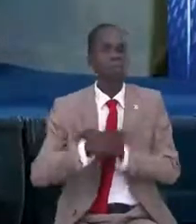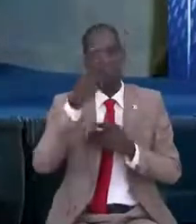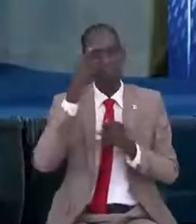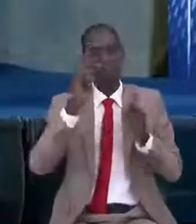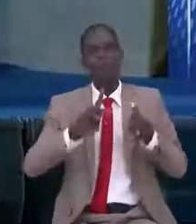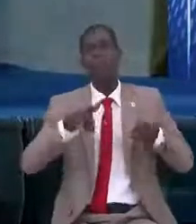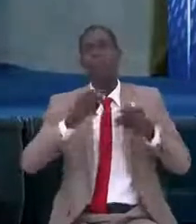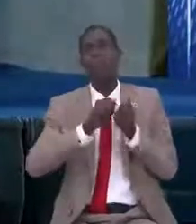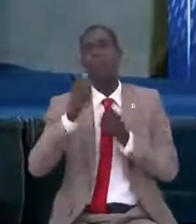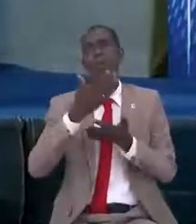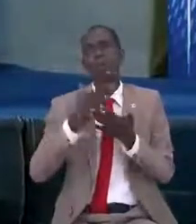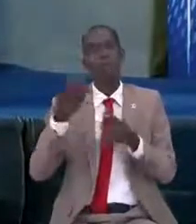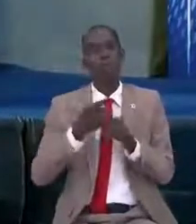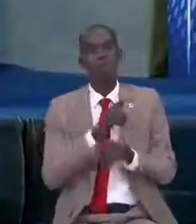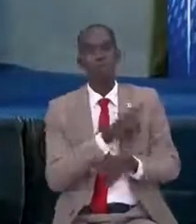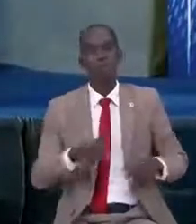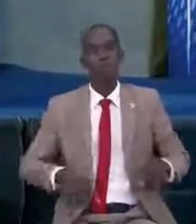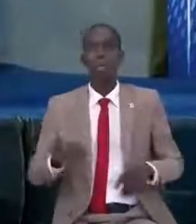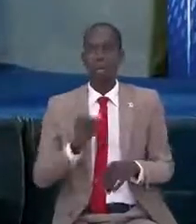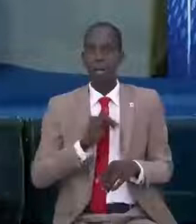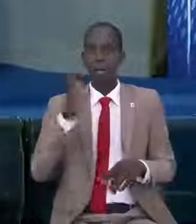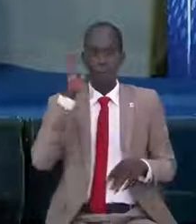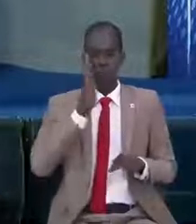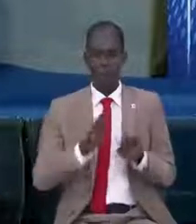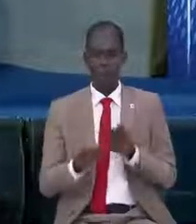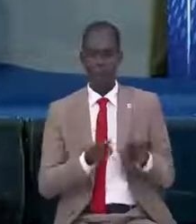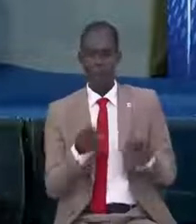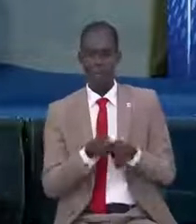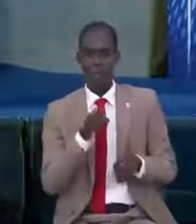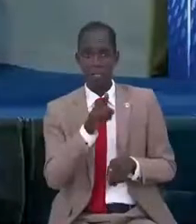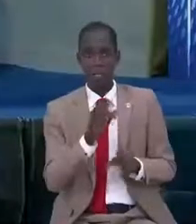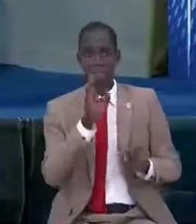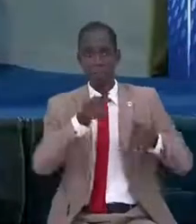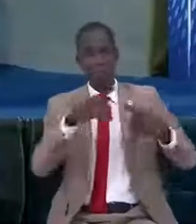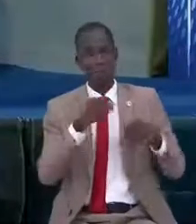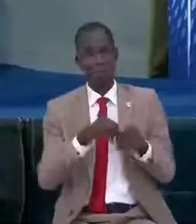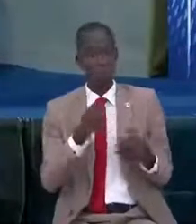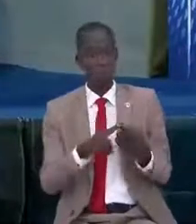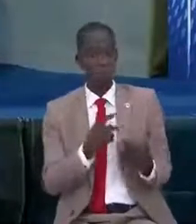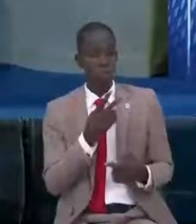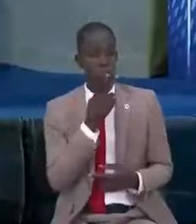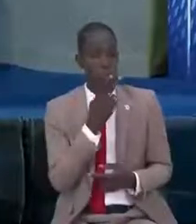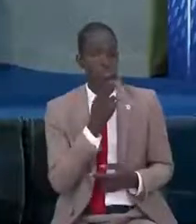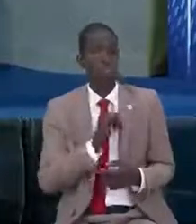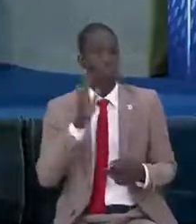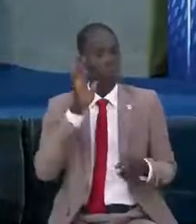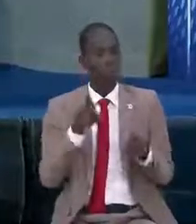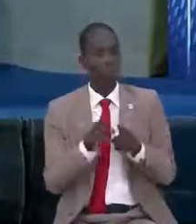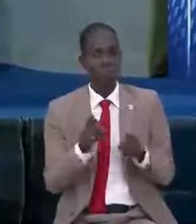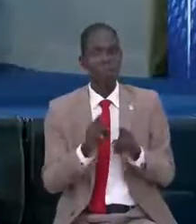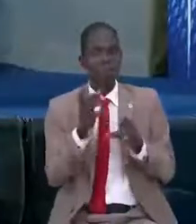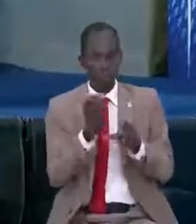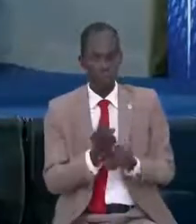Seigneur, je serai comme lui. Et s'il fume, moi aussi je vais prendre la